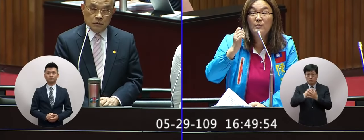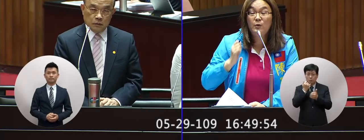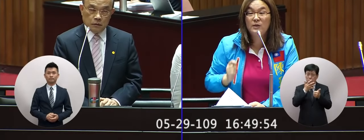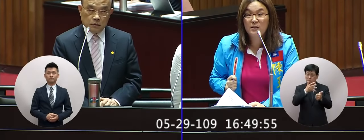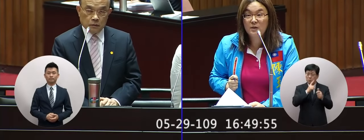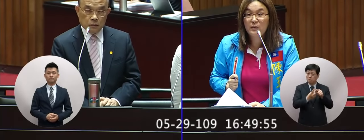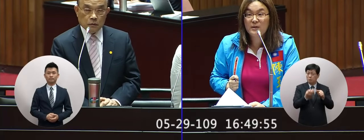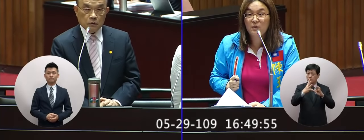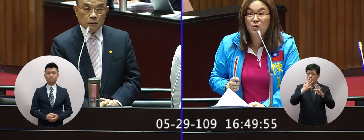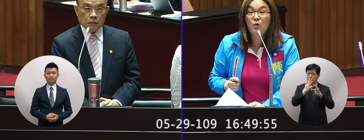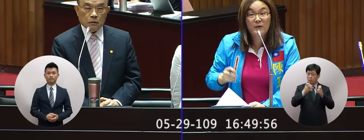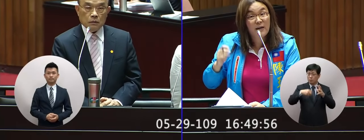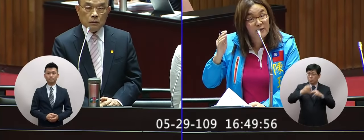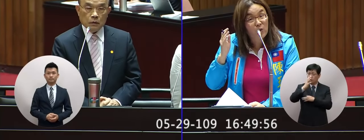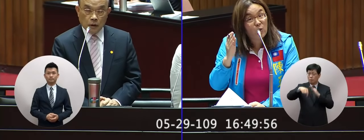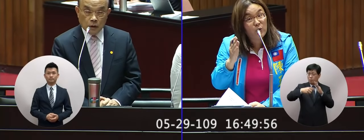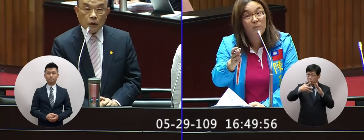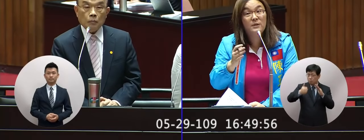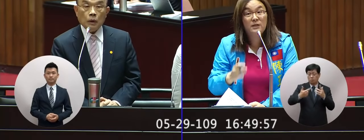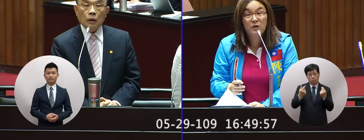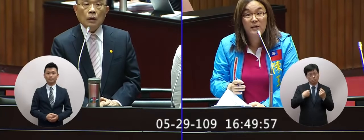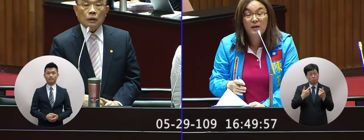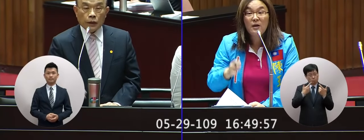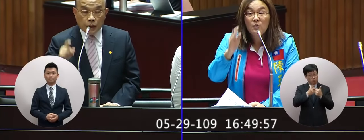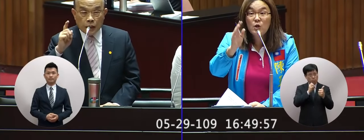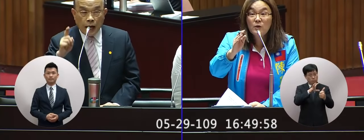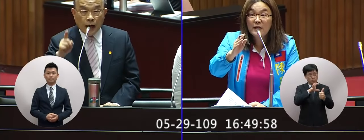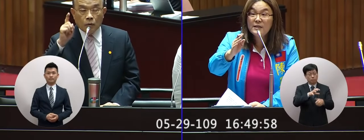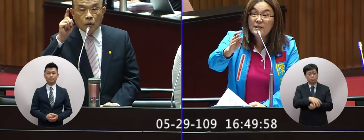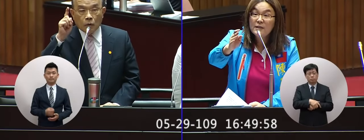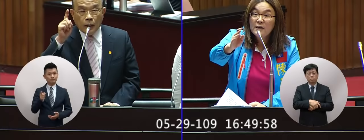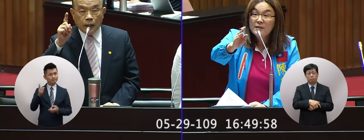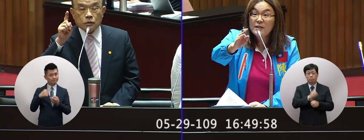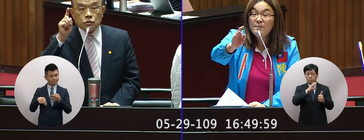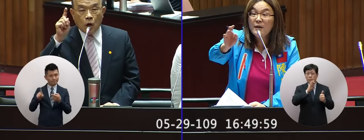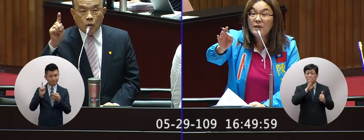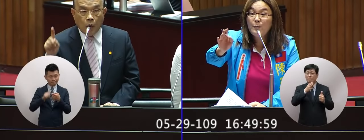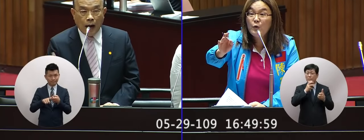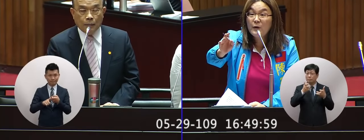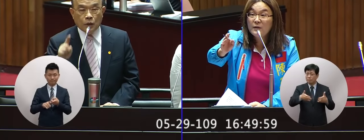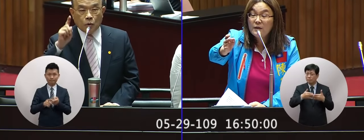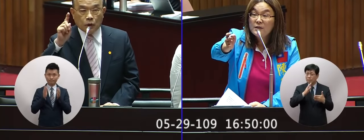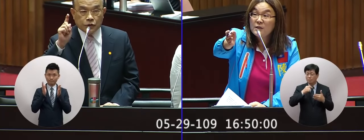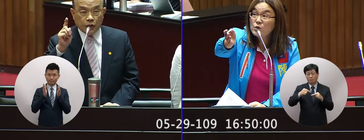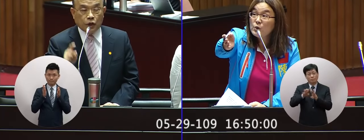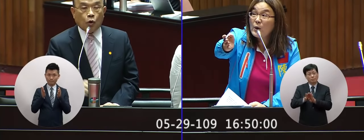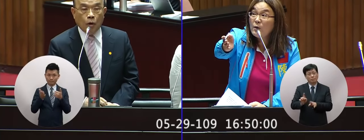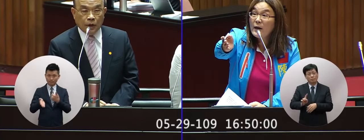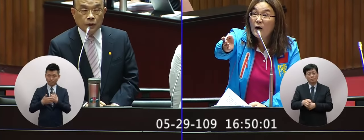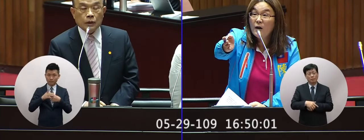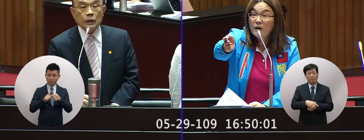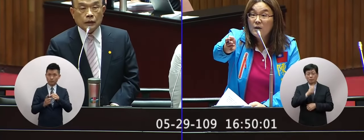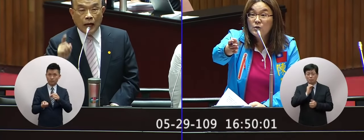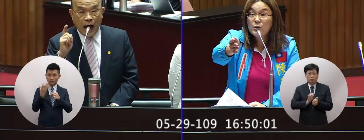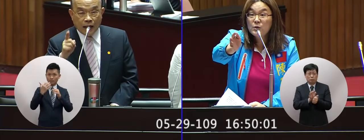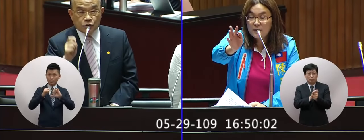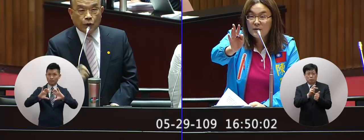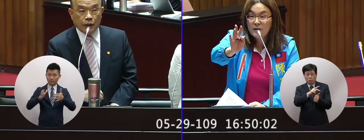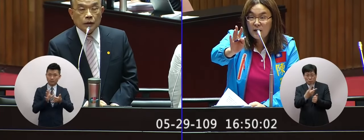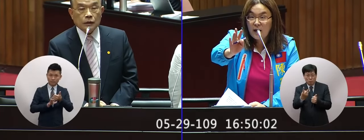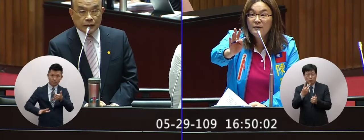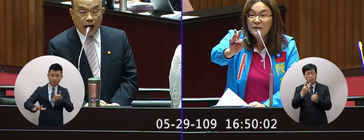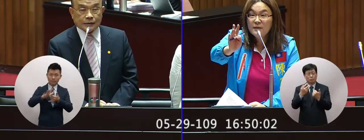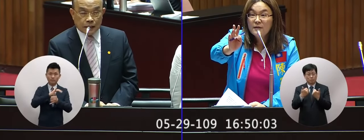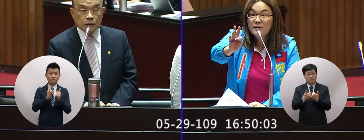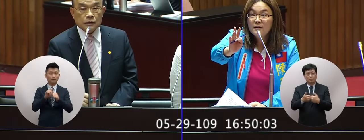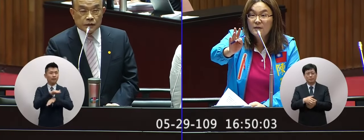们中华民国的行政院长，所以我当然要呼吁我们的行政院长。重点是金门的部分，请促转会哈。 的安